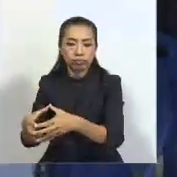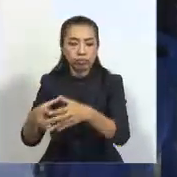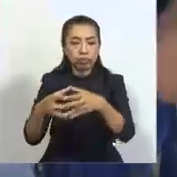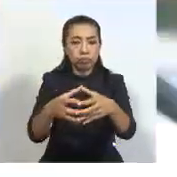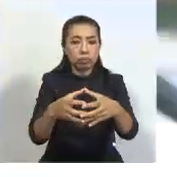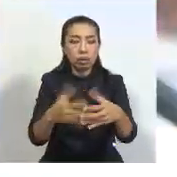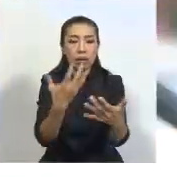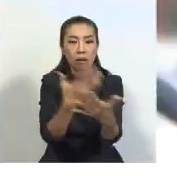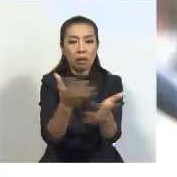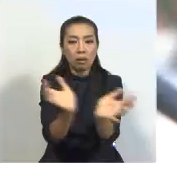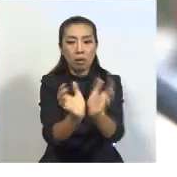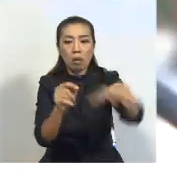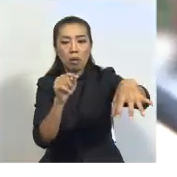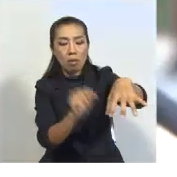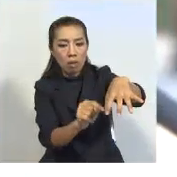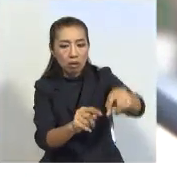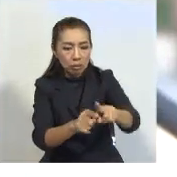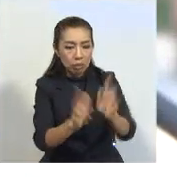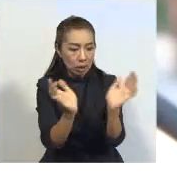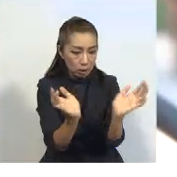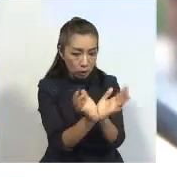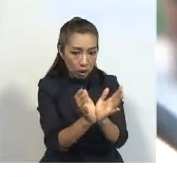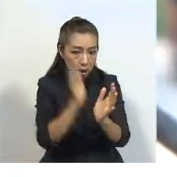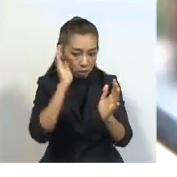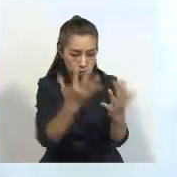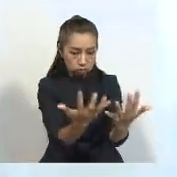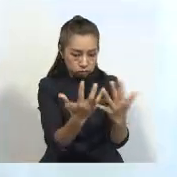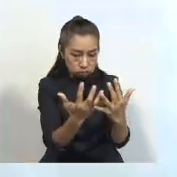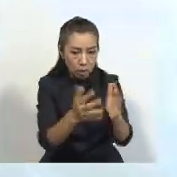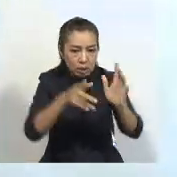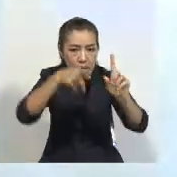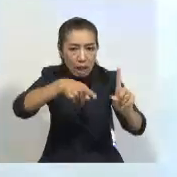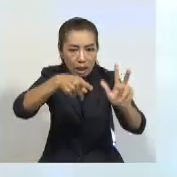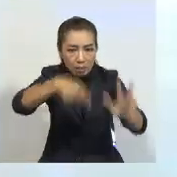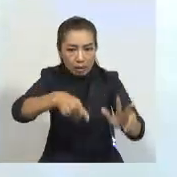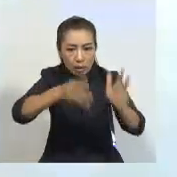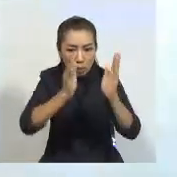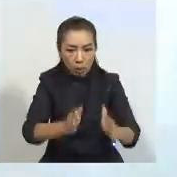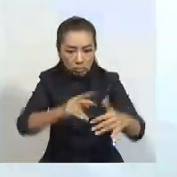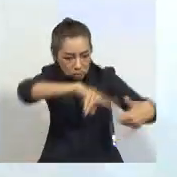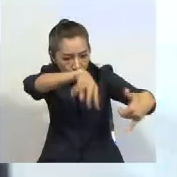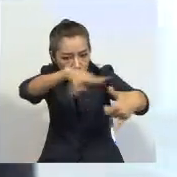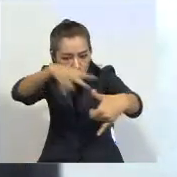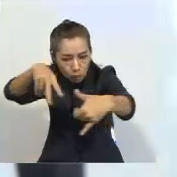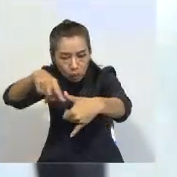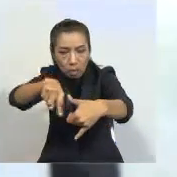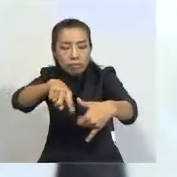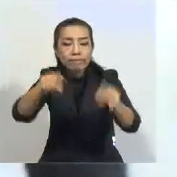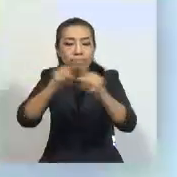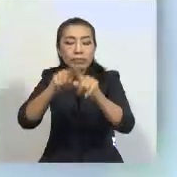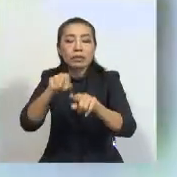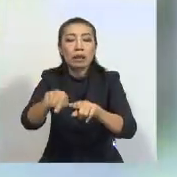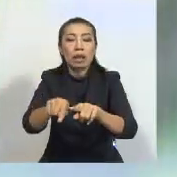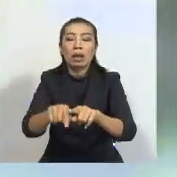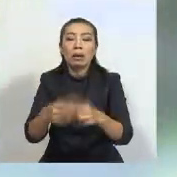การตรวจคัดกรองระดับไทรอยด์ฮอร์โมนในร่างกายของผู้ต้องขังกว่า 3,000 คนตามแนวทางการดูแลรักษาสวัสดิภาพและ